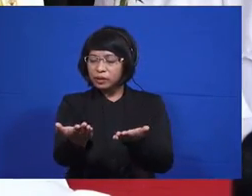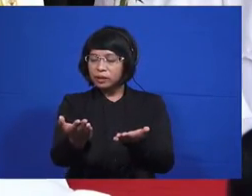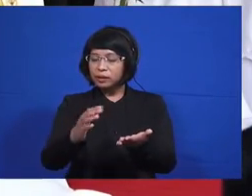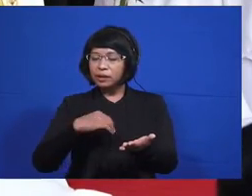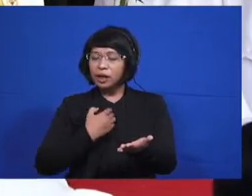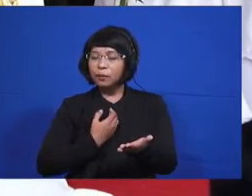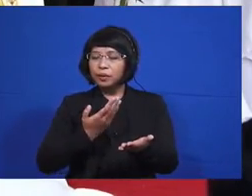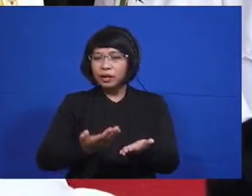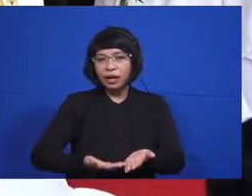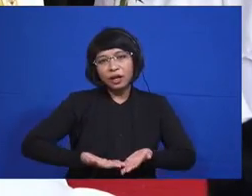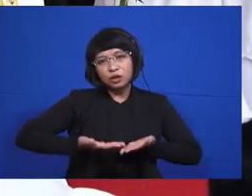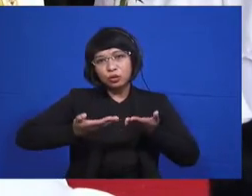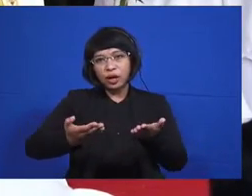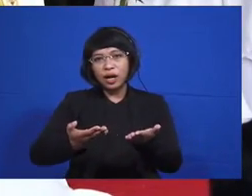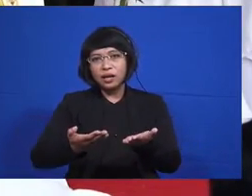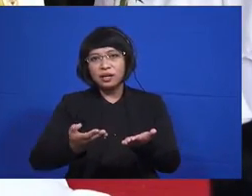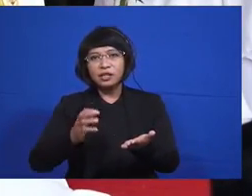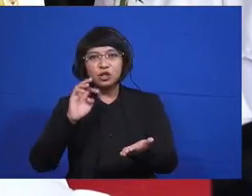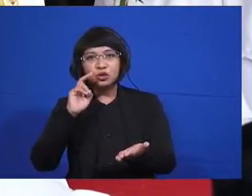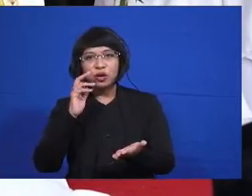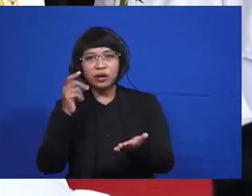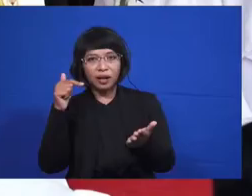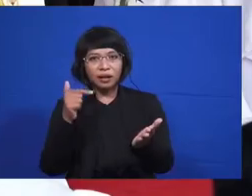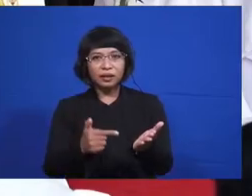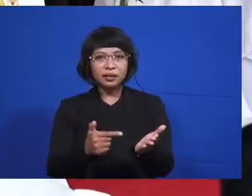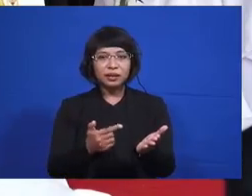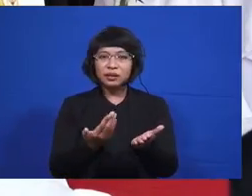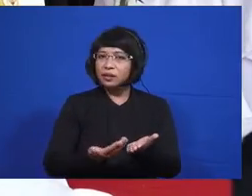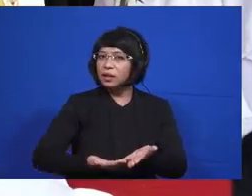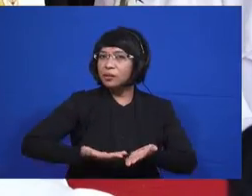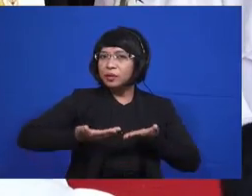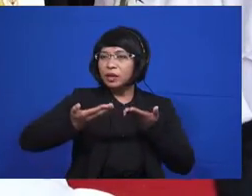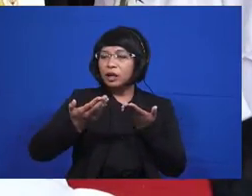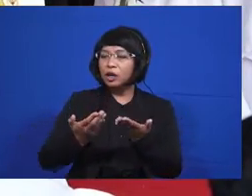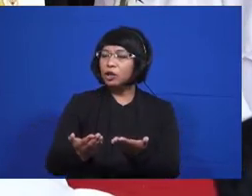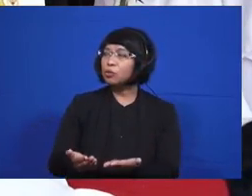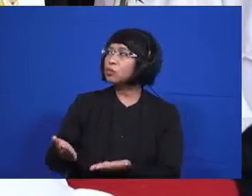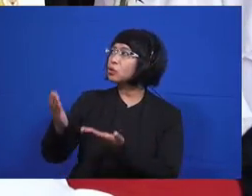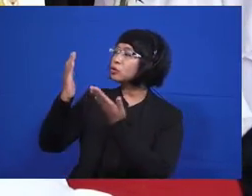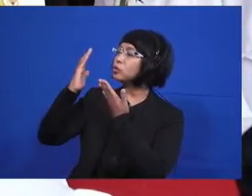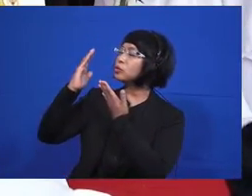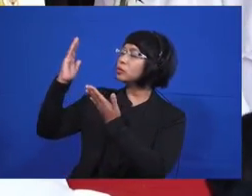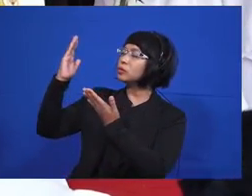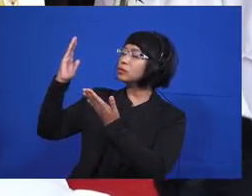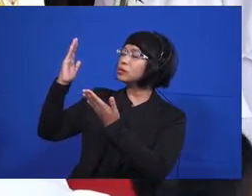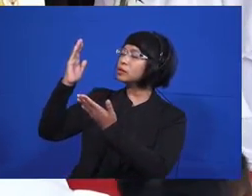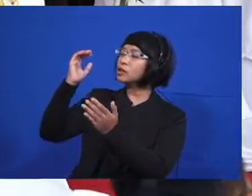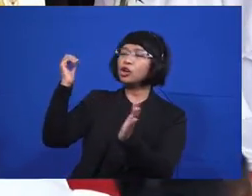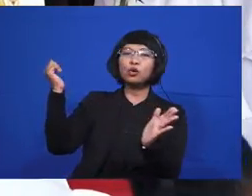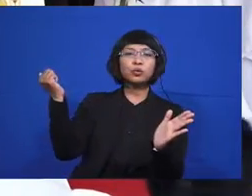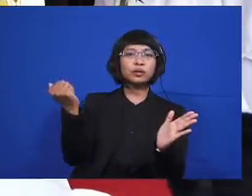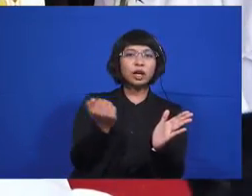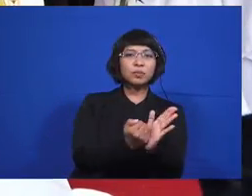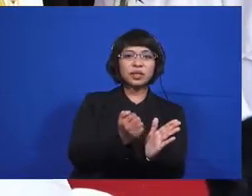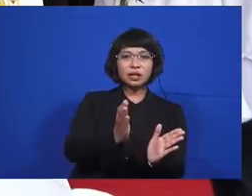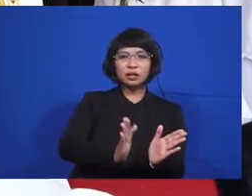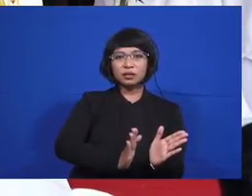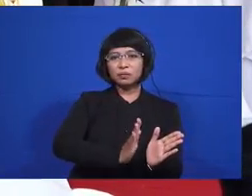aturkan saudara-saudara ini ke dalam tangan-Mu untuk Kau tabiskan menjadi imam.